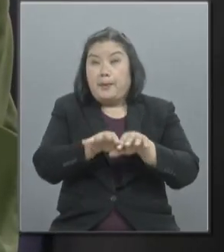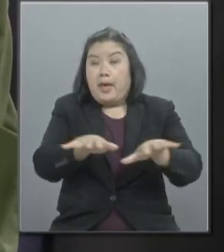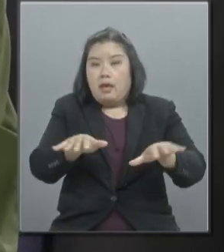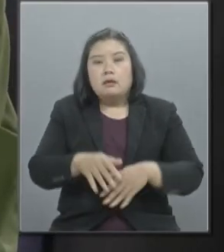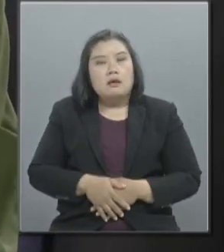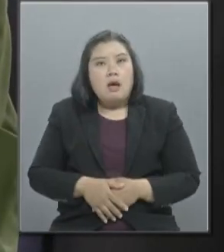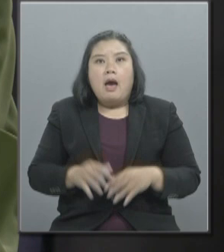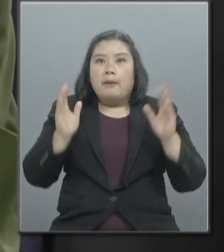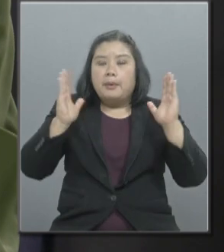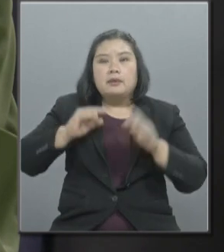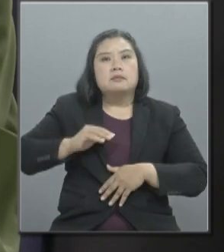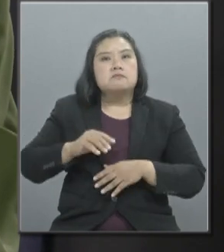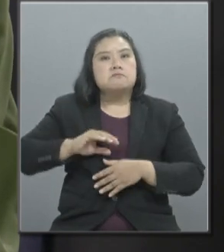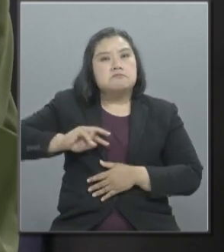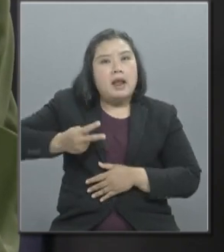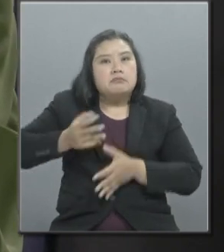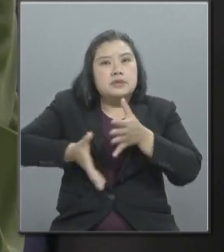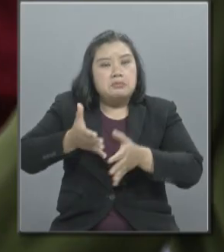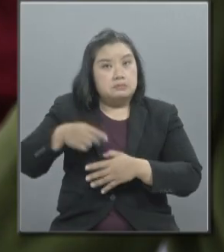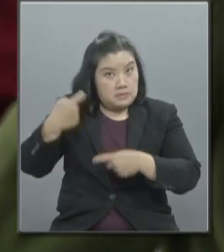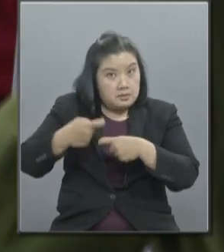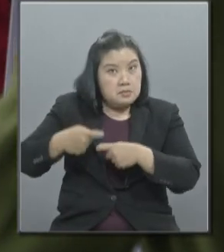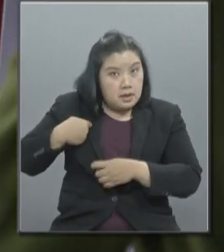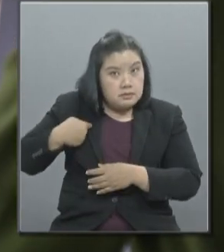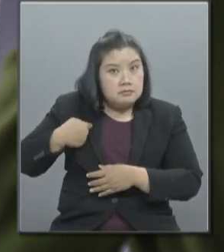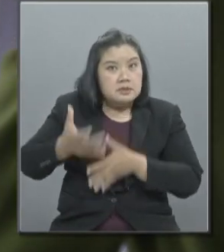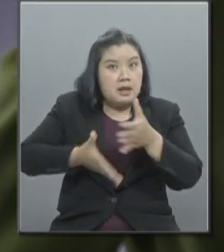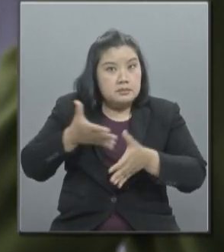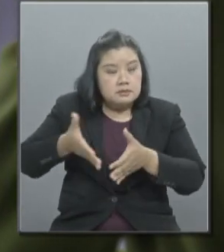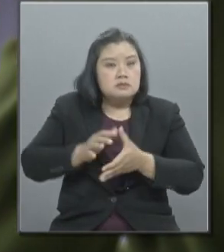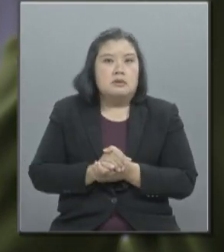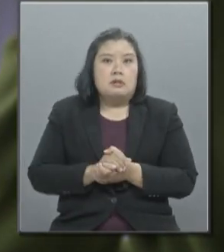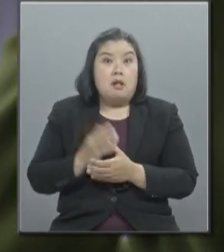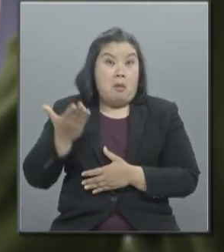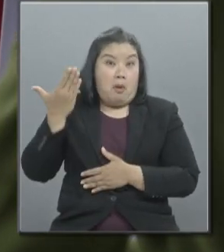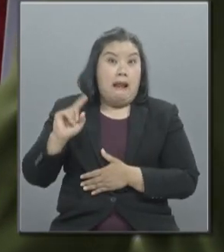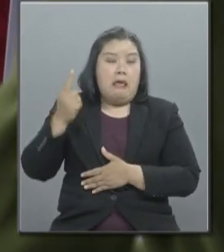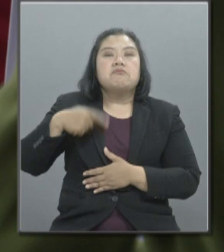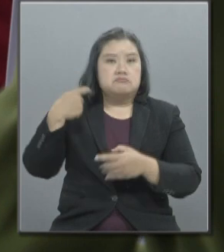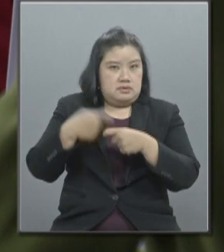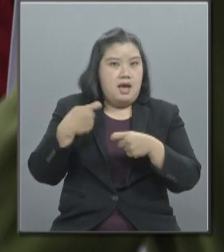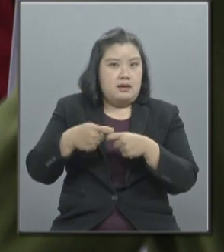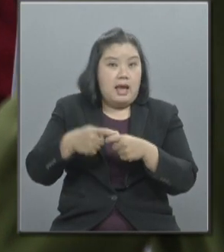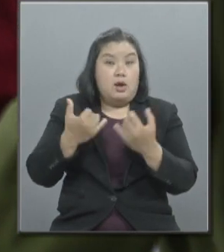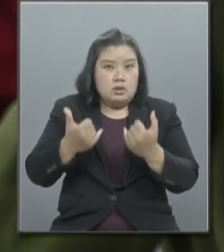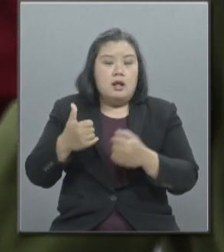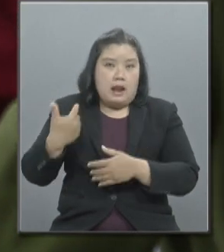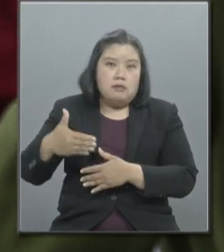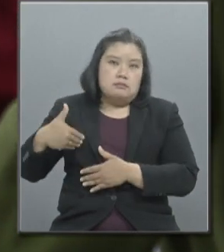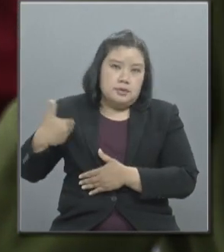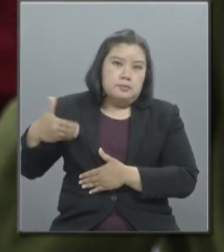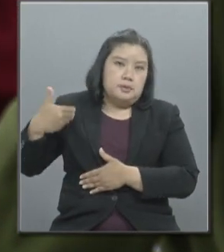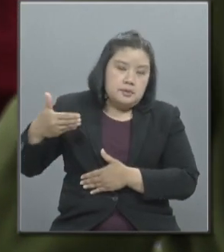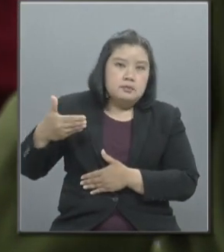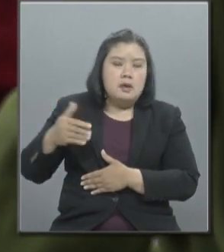การสื่อสารด้วยภาษามือถือว่ายากขึ้นกว่าเดิมด้วยไหมคะ แรกๆเลยถือว่ายากนะคะแต่พอผ่านไปสักอา